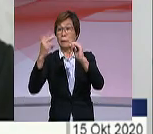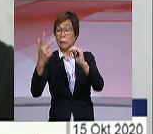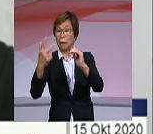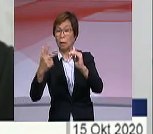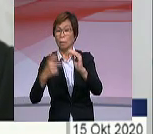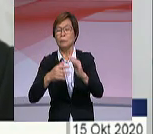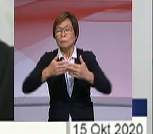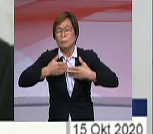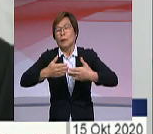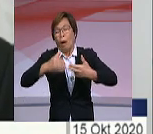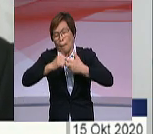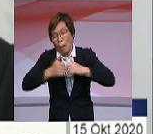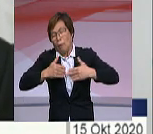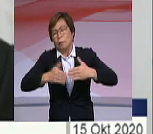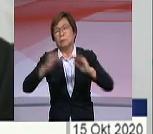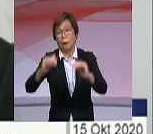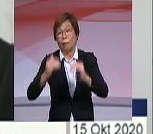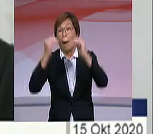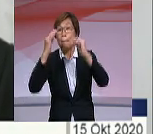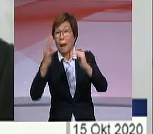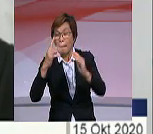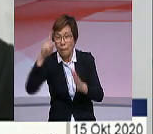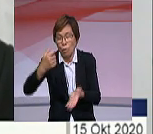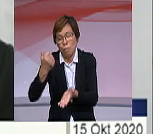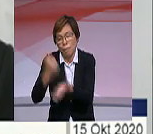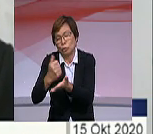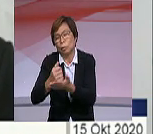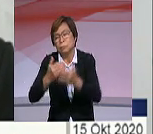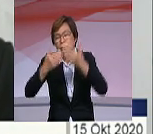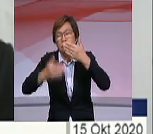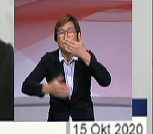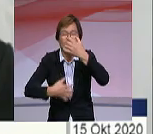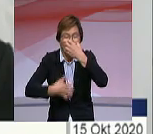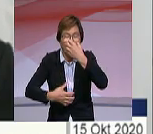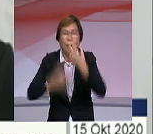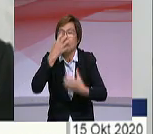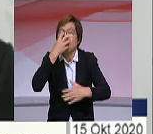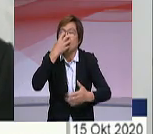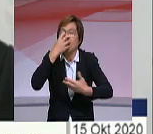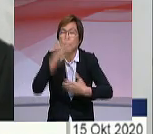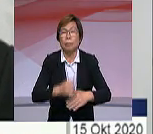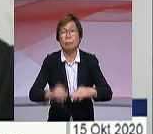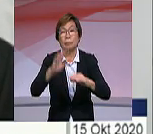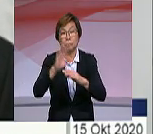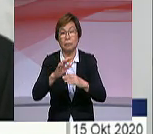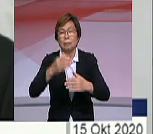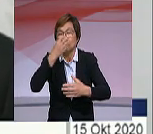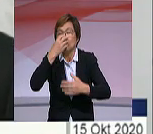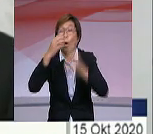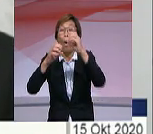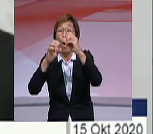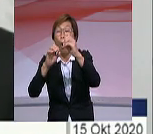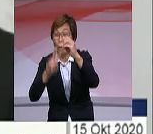gejala pernafasan, tahap empat memerlukan bantuan oksigen, dan tahap lima bantuan pernafasan.